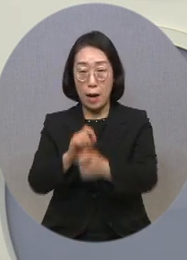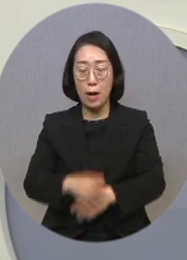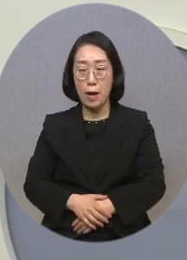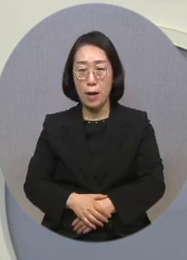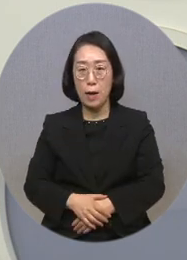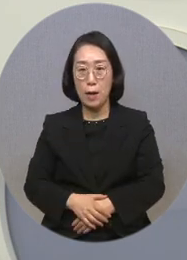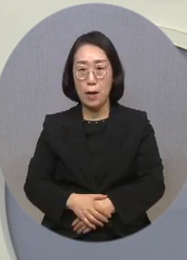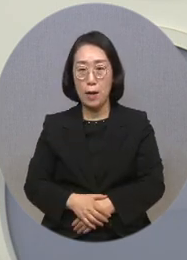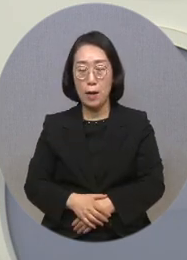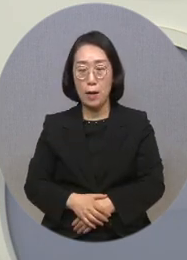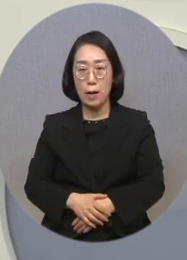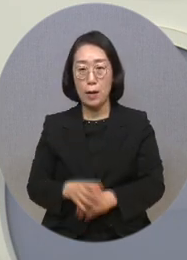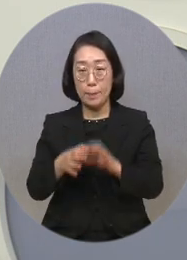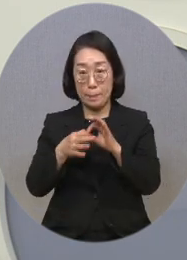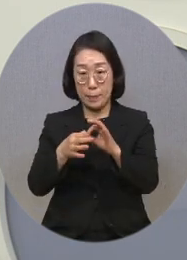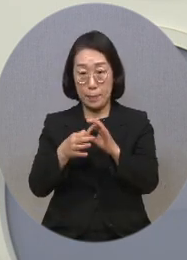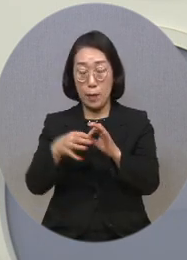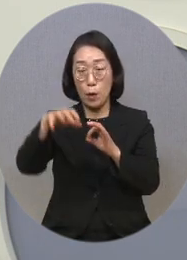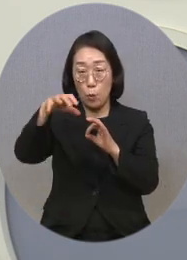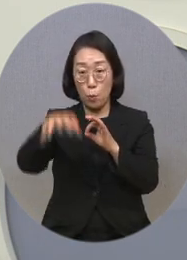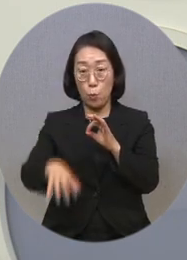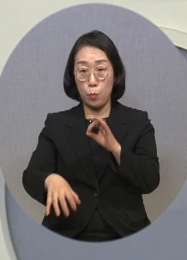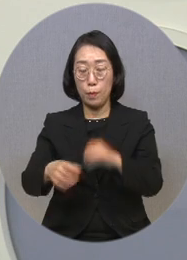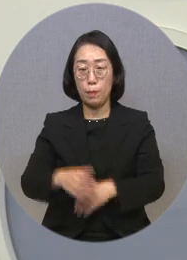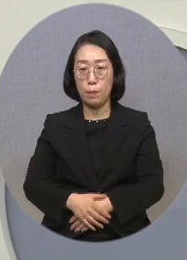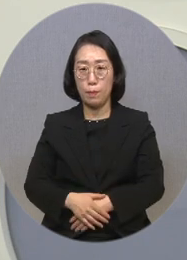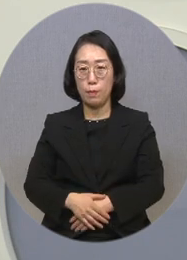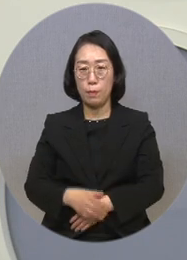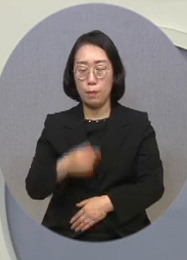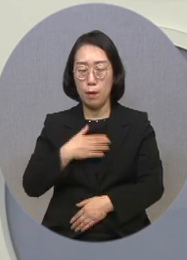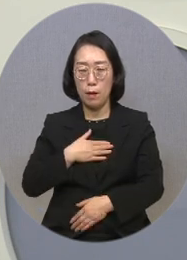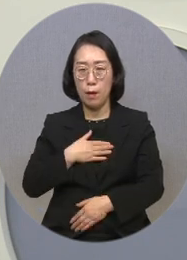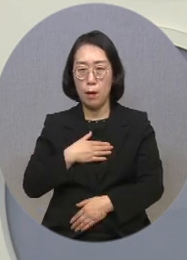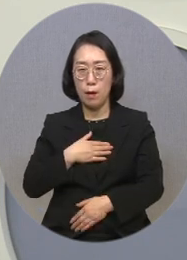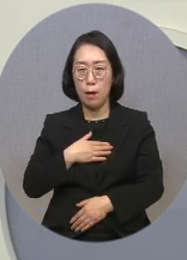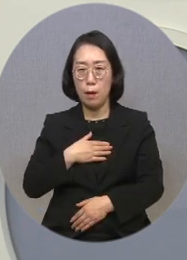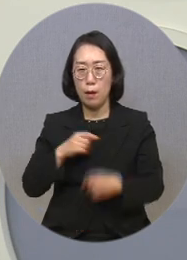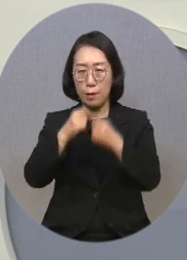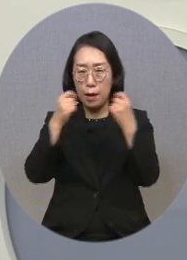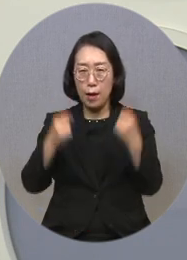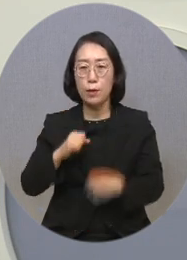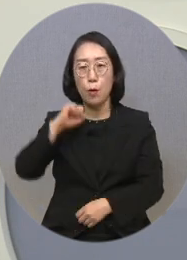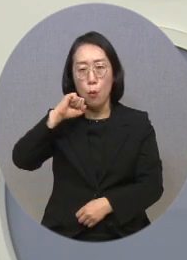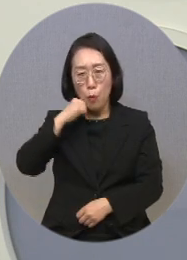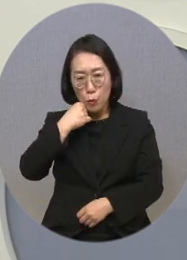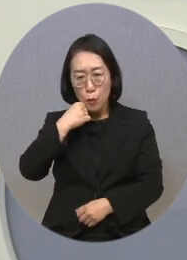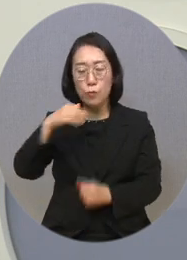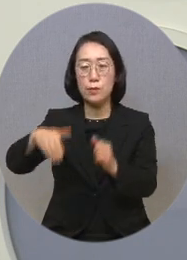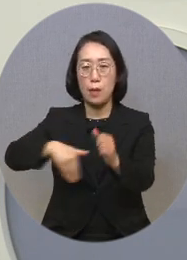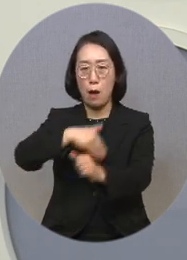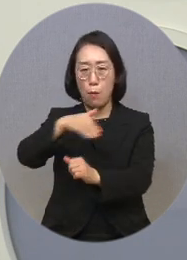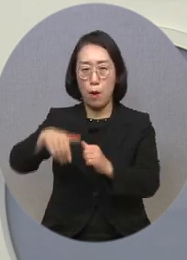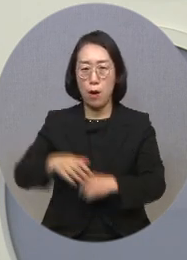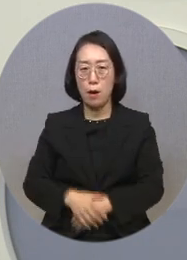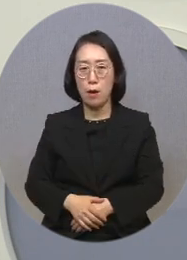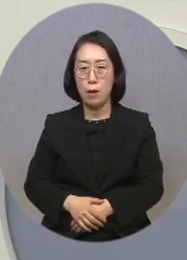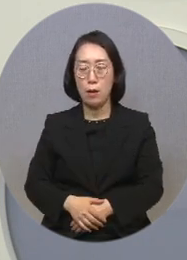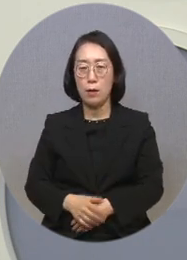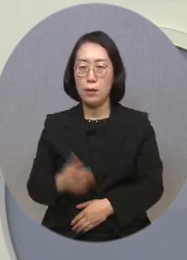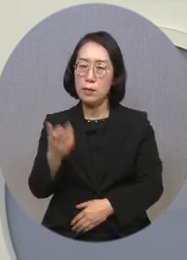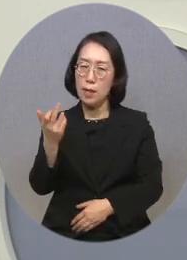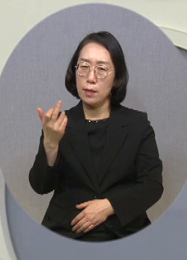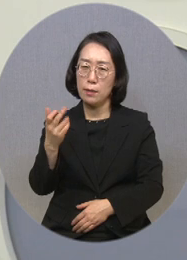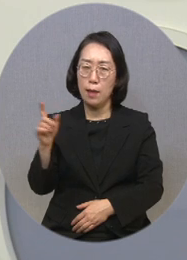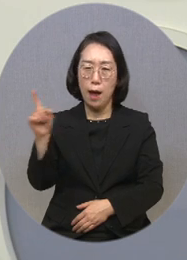인연이 됐을 때 제가 굉장히 어려움을 겪었어요. 그래서 산은 아무나 가지고 있는 게 아닌가